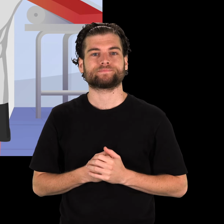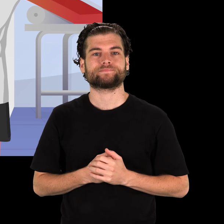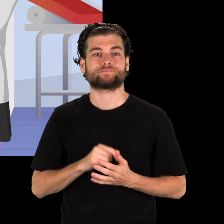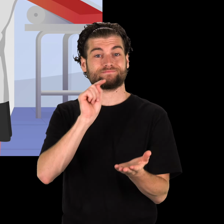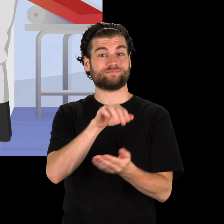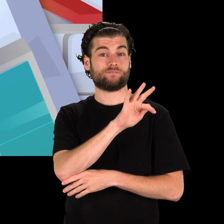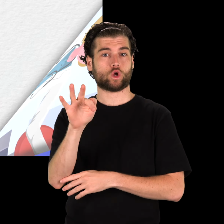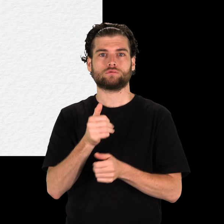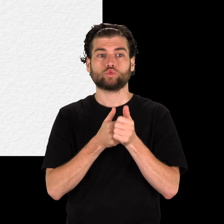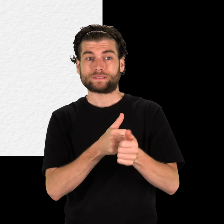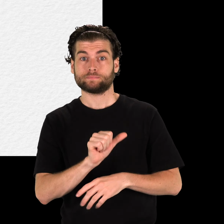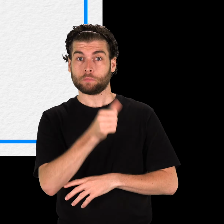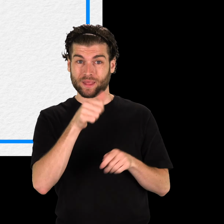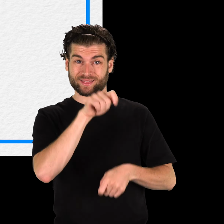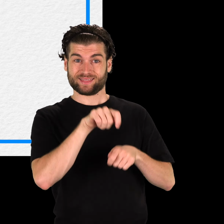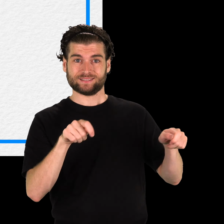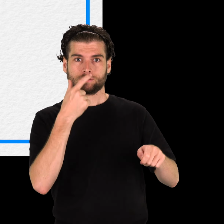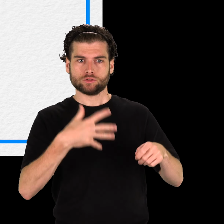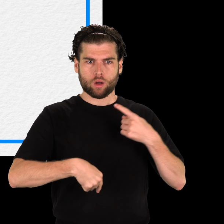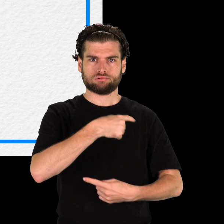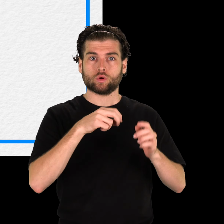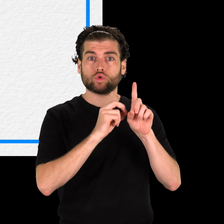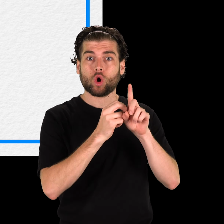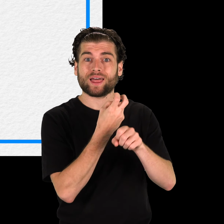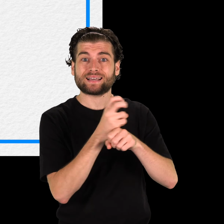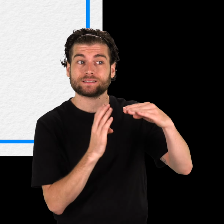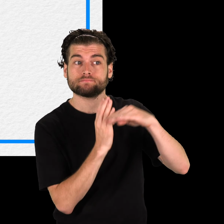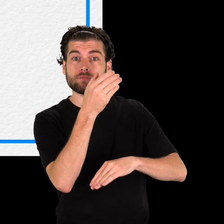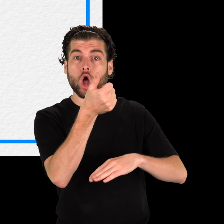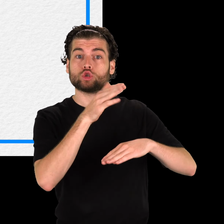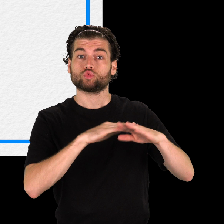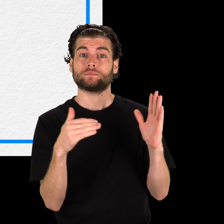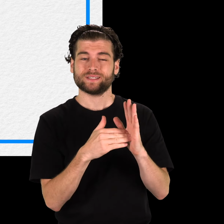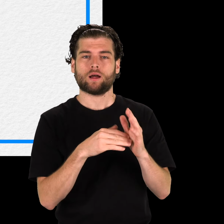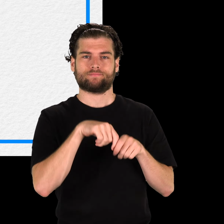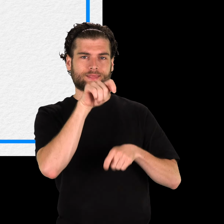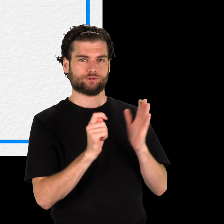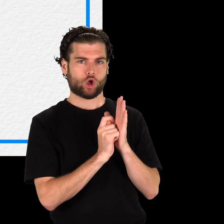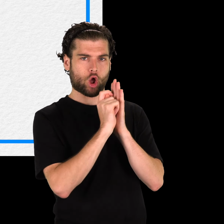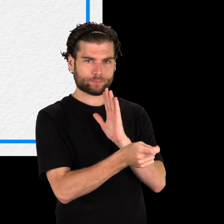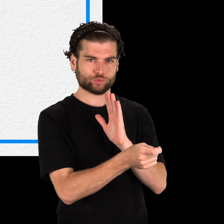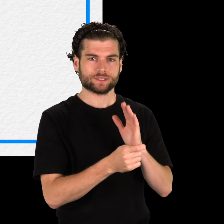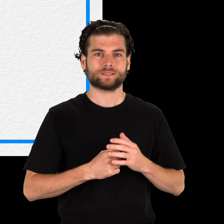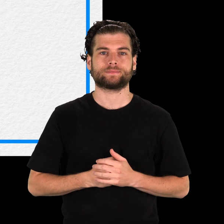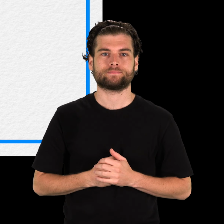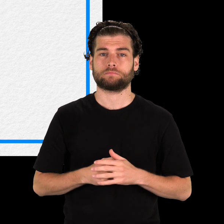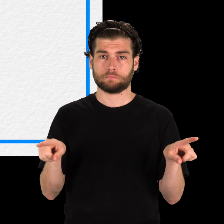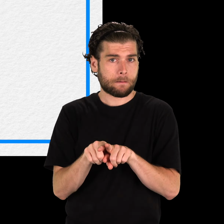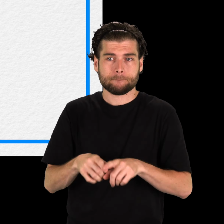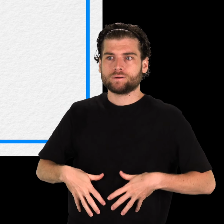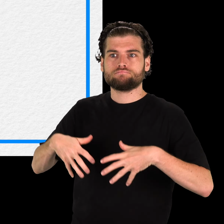possibles. En France, le test est remboursé si le résultat du premier test des marqueurs sériques est plus élevé que 1 sur